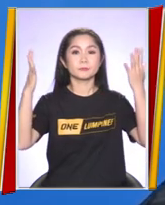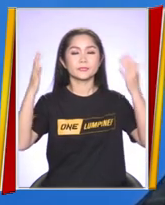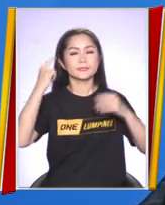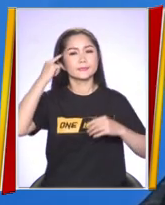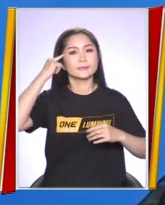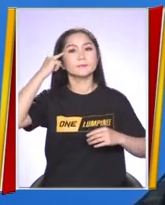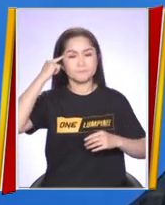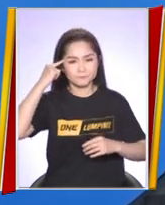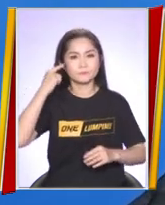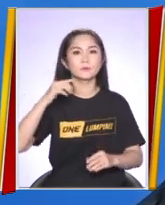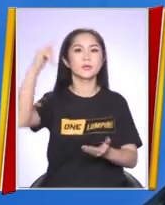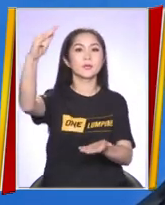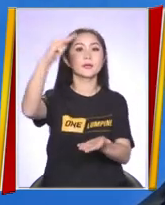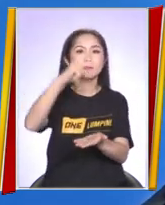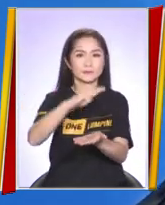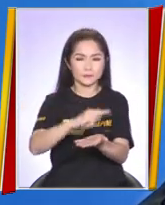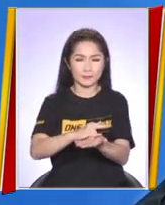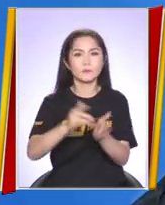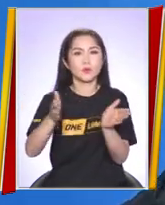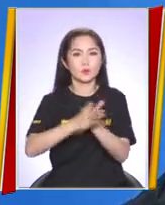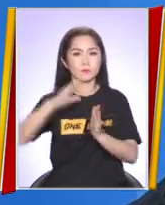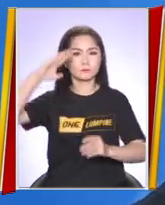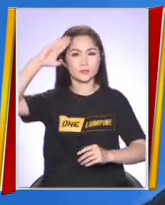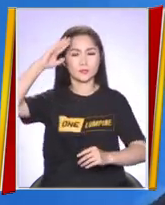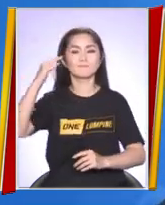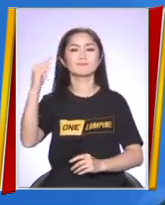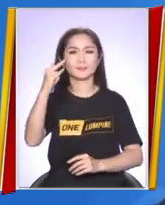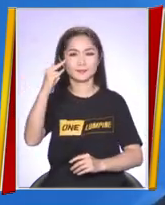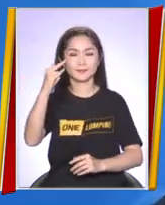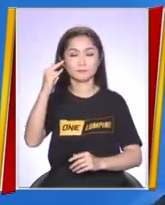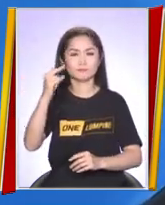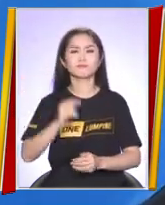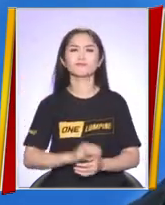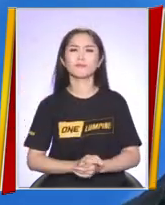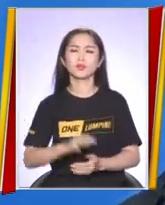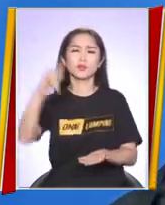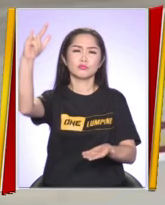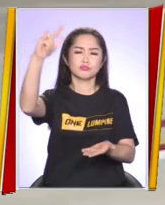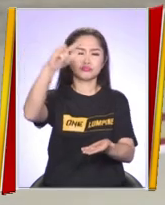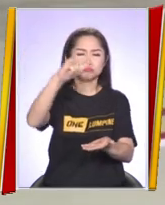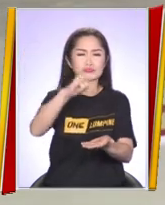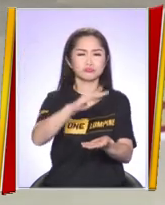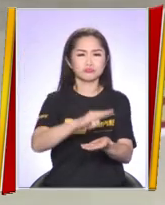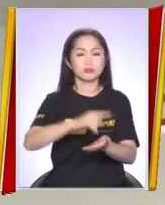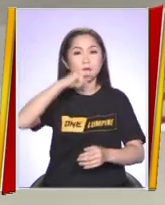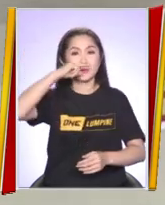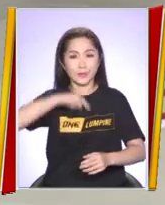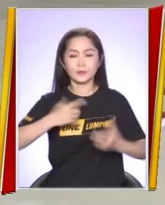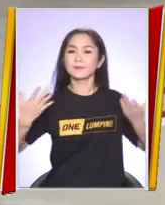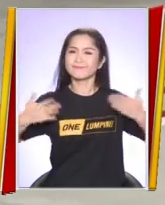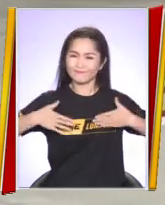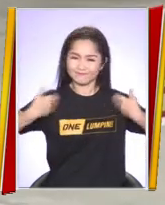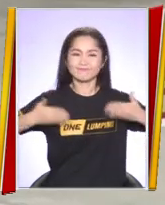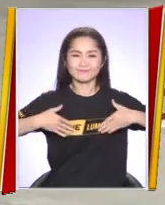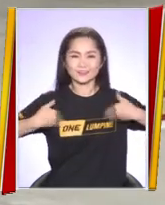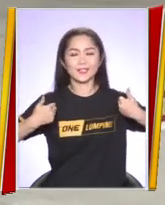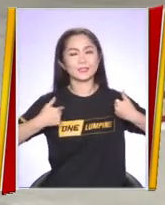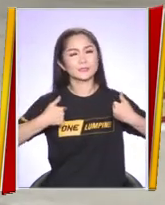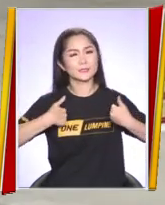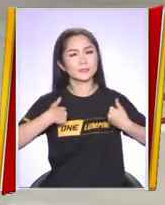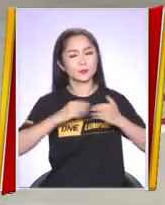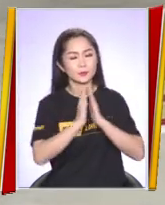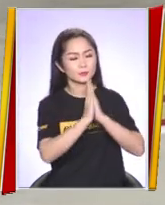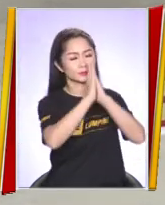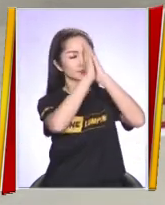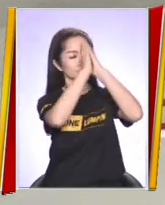างกลับพร้อมกับเครื่องบินของกองทัพอากาศครั้งนี้ค่ะพอมาถึงรู้สึกดีใจได้กลับมาเหยียบแผ่นดินเกิดอีกครั้งสำนึกในพ